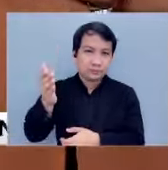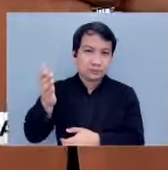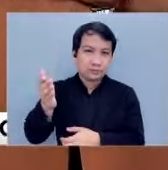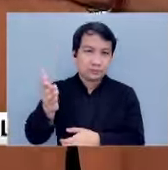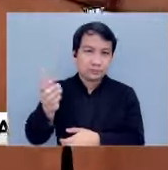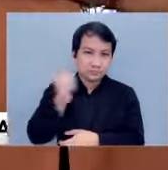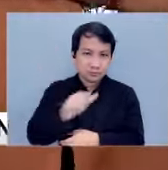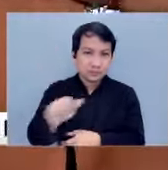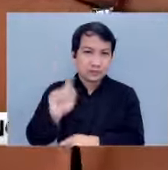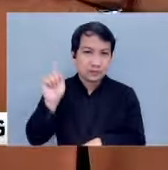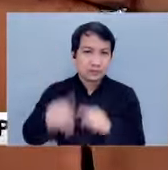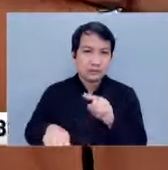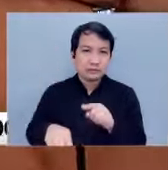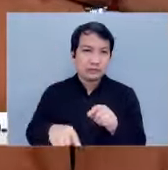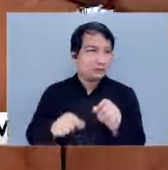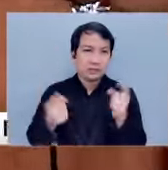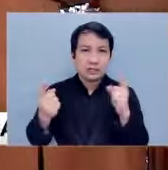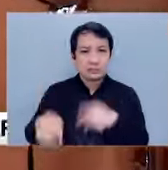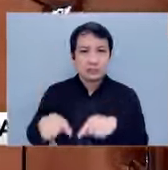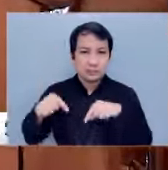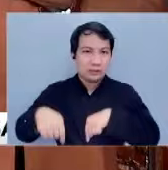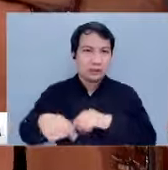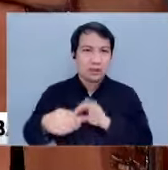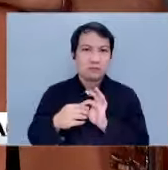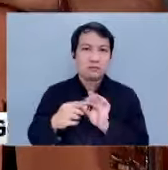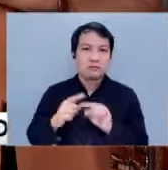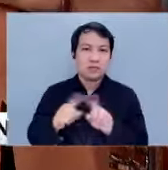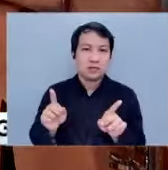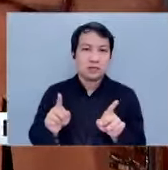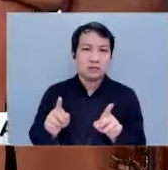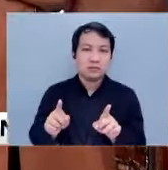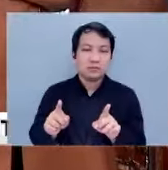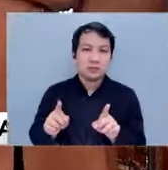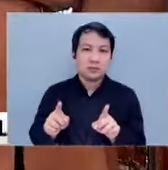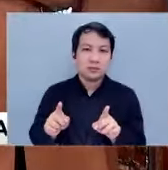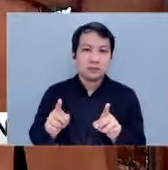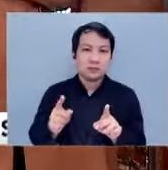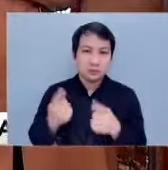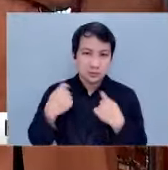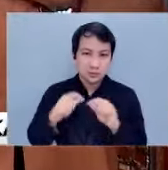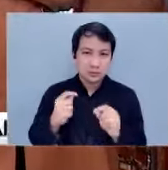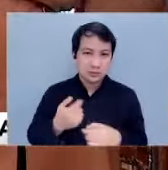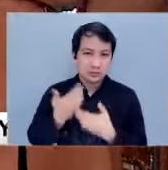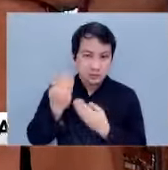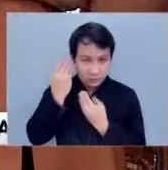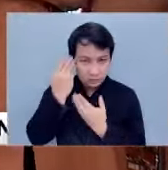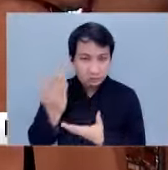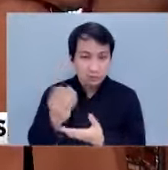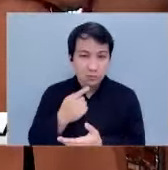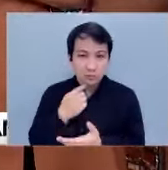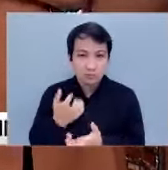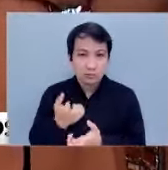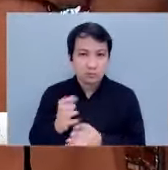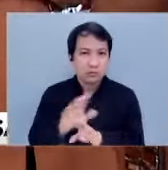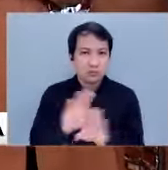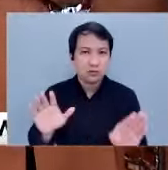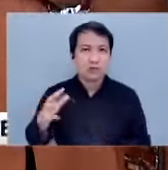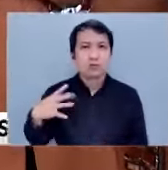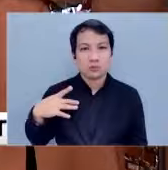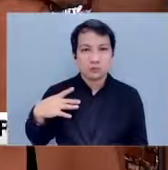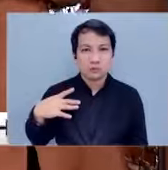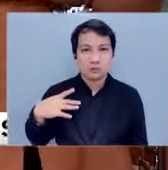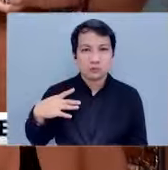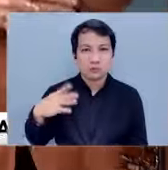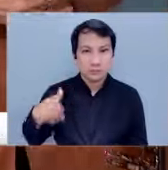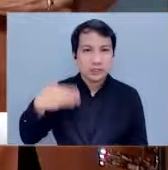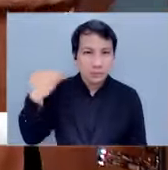na siya possible dito. Pero actually, ang sinusubukan naming sabihin doon is, huwag mo nang hintayin yun.